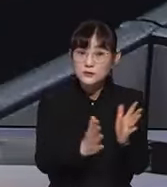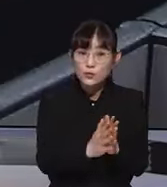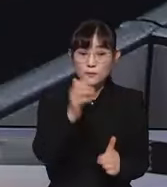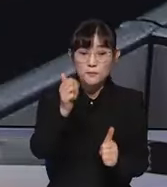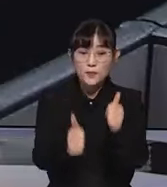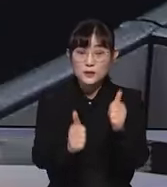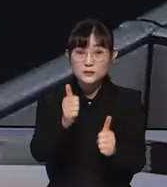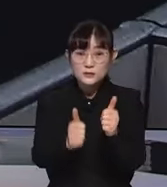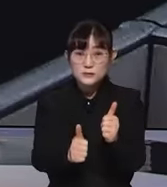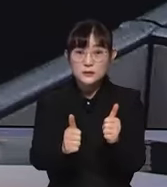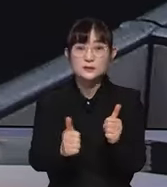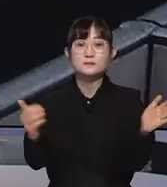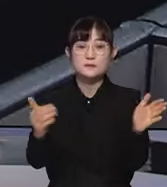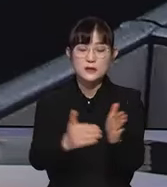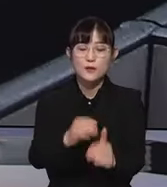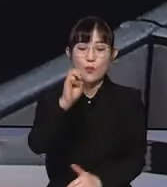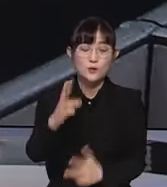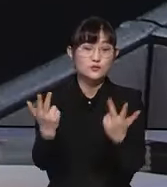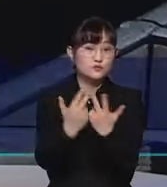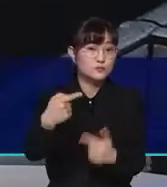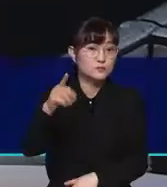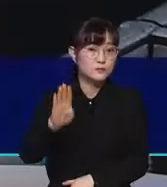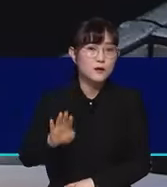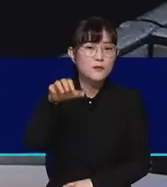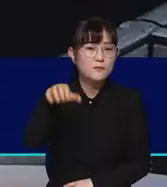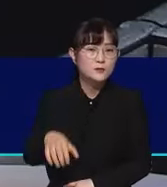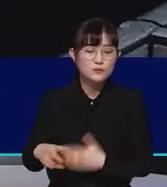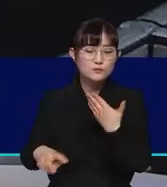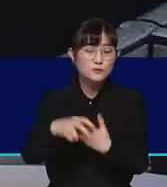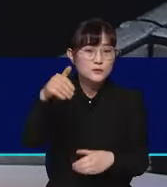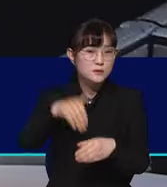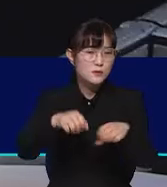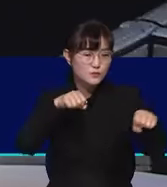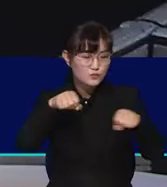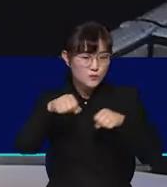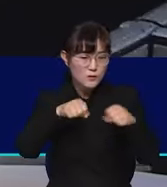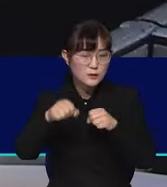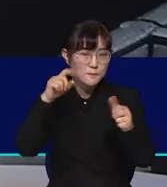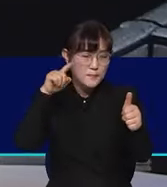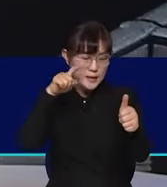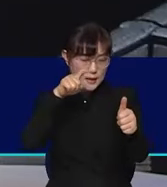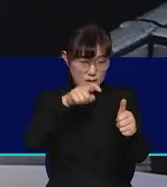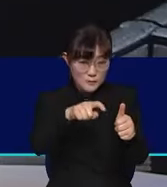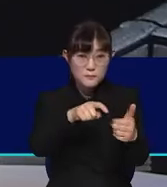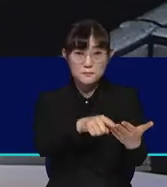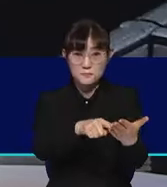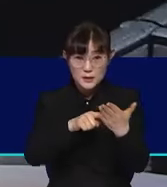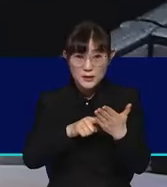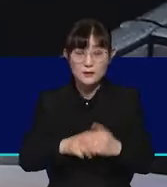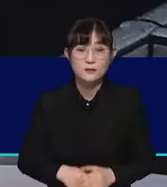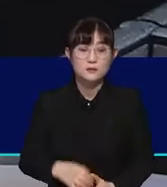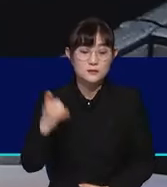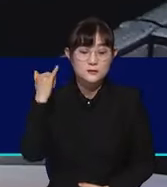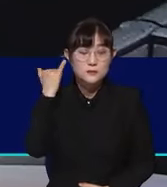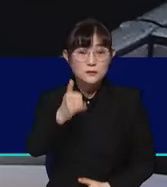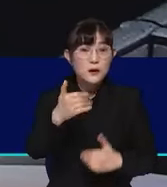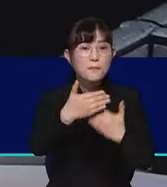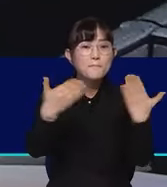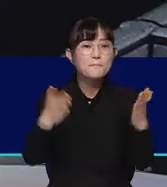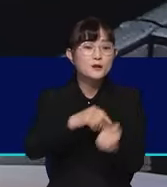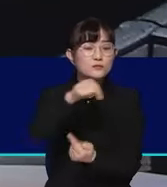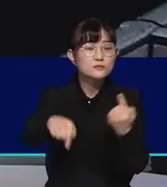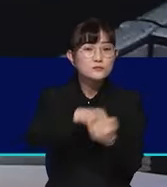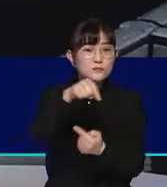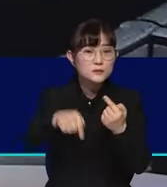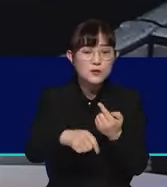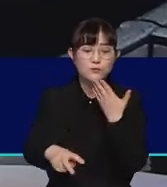더불어민주당 공천 후보가 나온 광주 북구갑에서 불법 선거운동 의혹이 제기됐습니다. 전화방을 운영하면서 불법 선거운동을